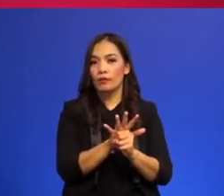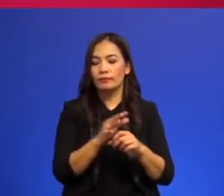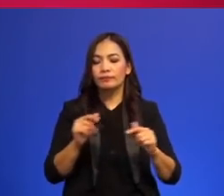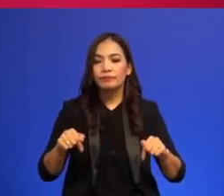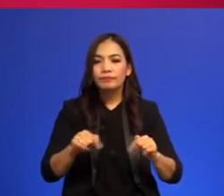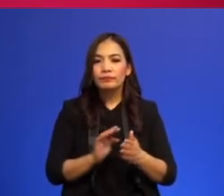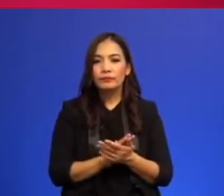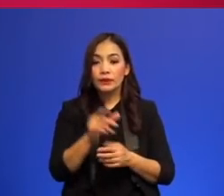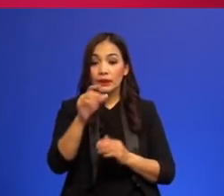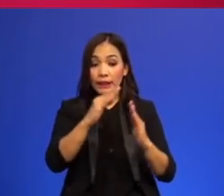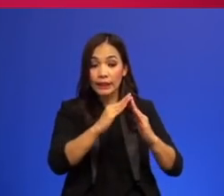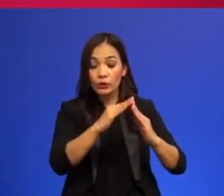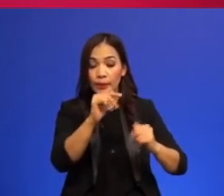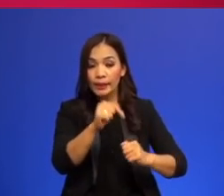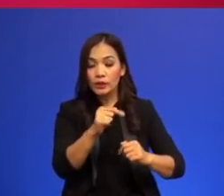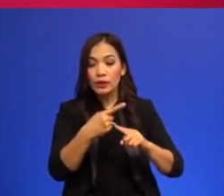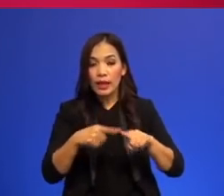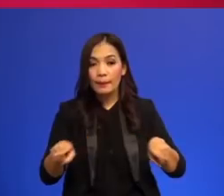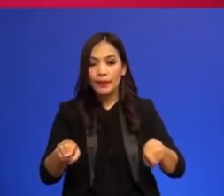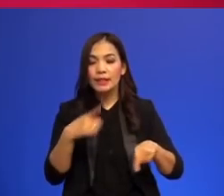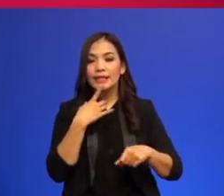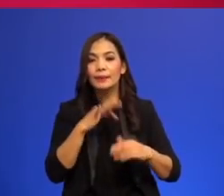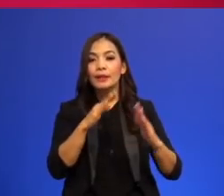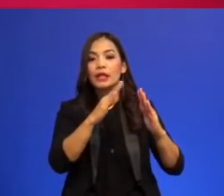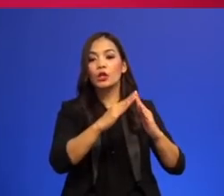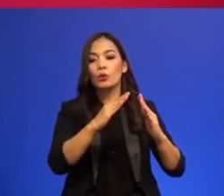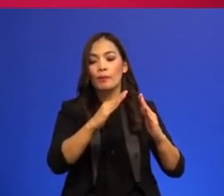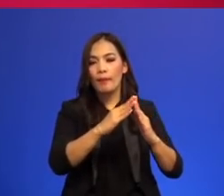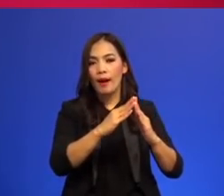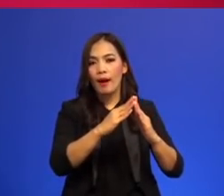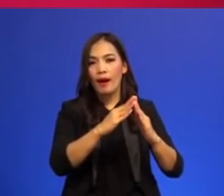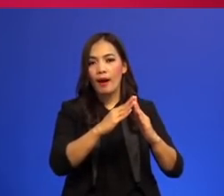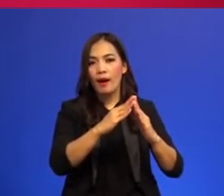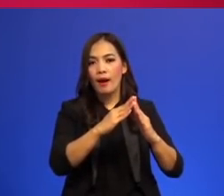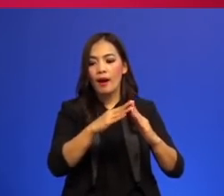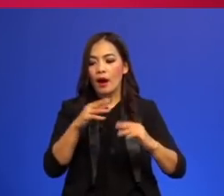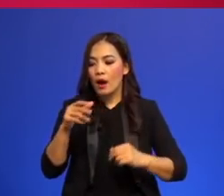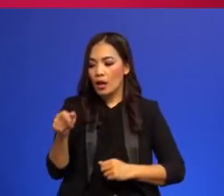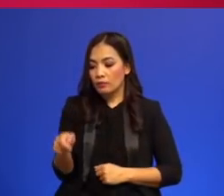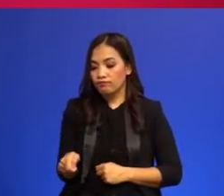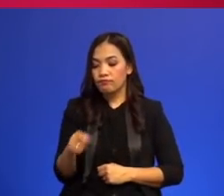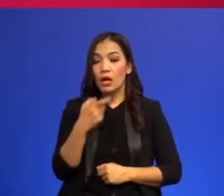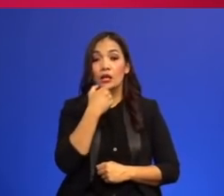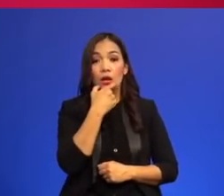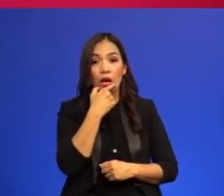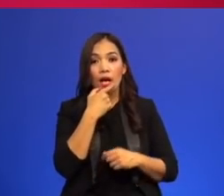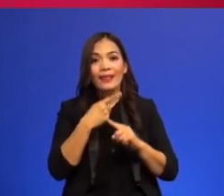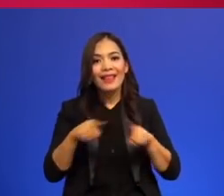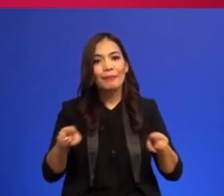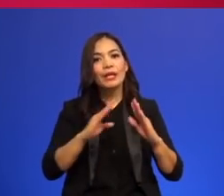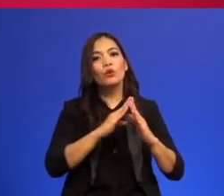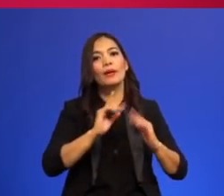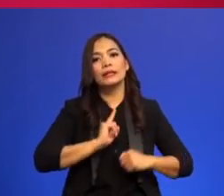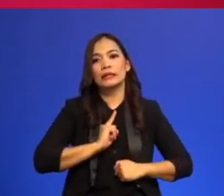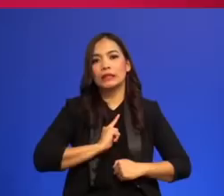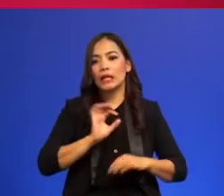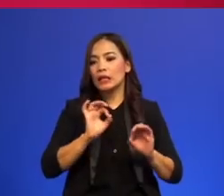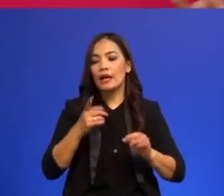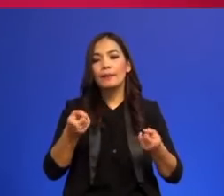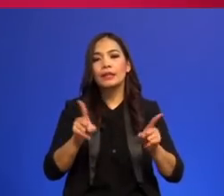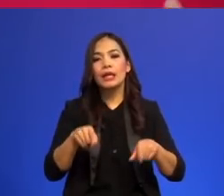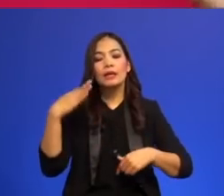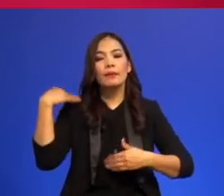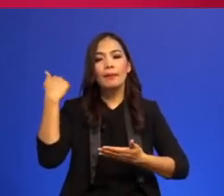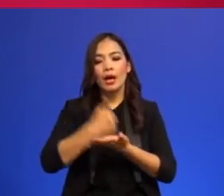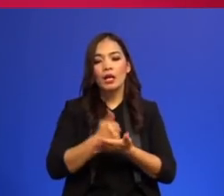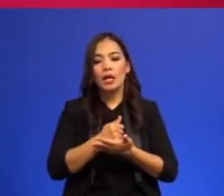Jadi di rumah itu tapi jadi kayak panti jompo tapi di rumah. Bisa, tidak jadi beban. Nanti tiap